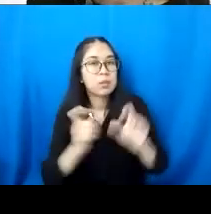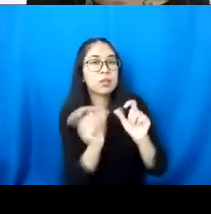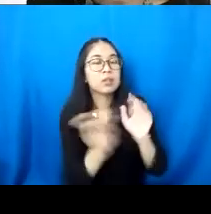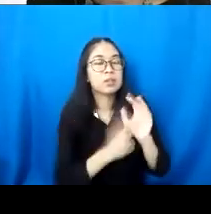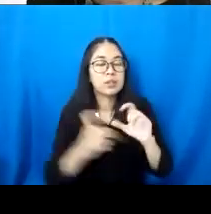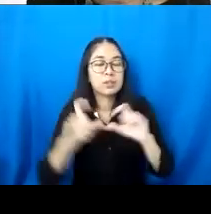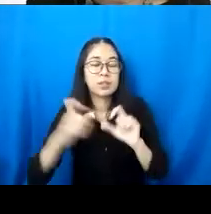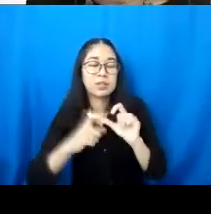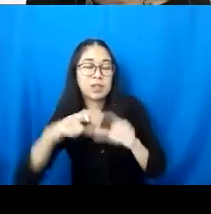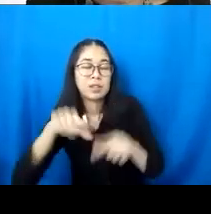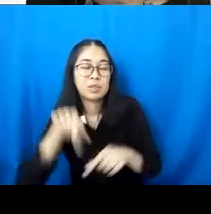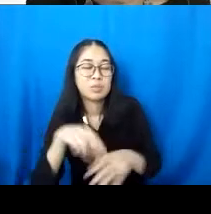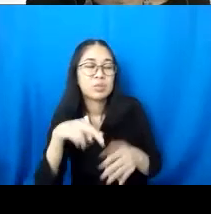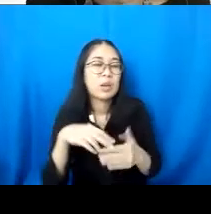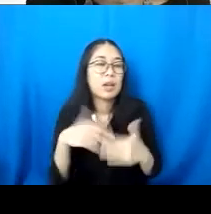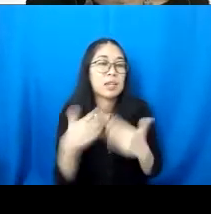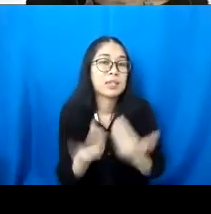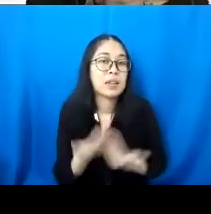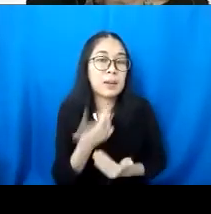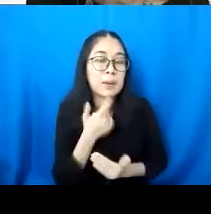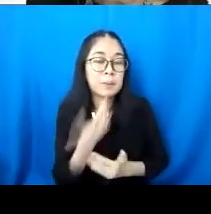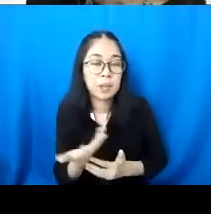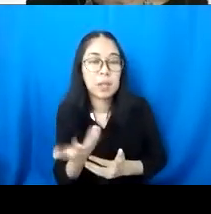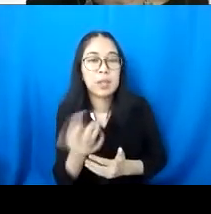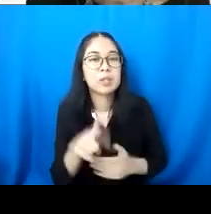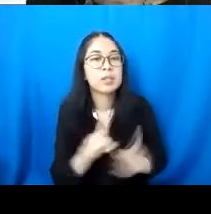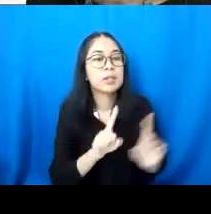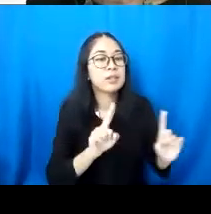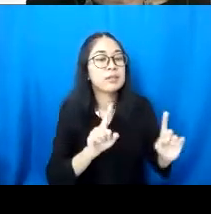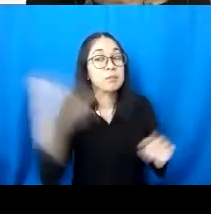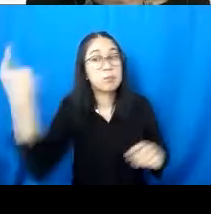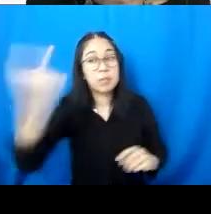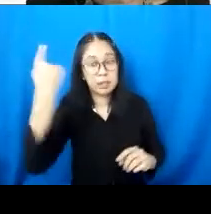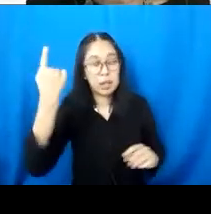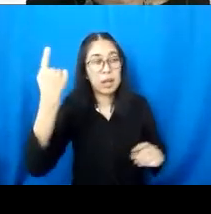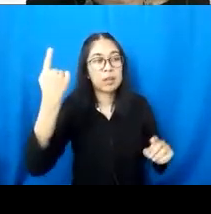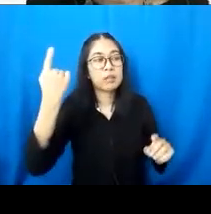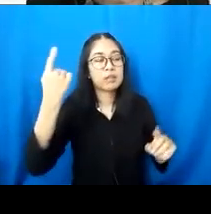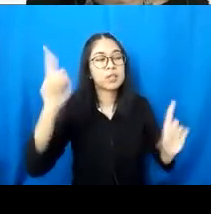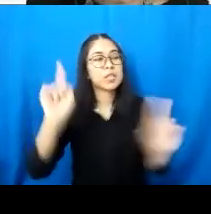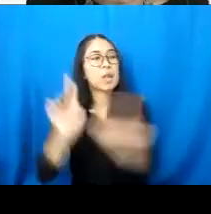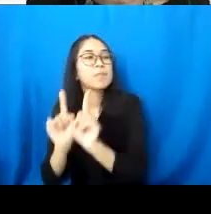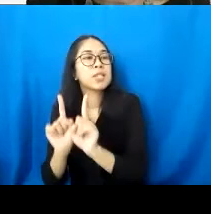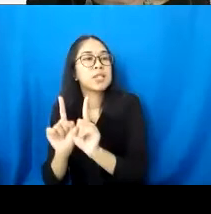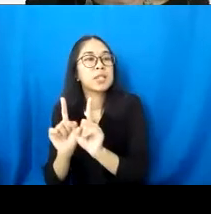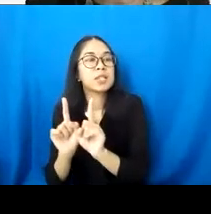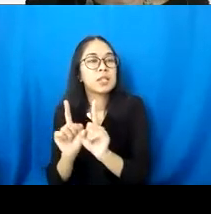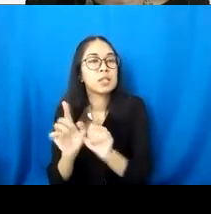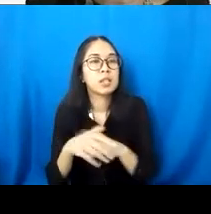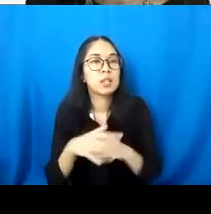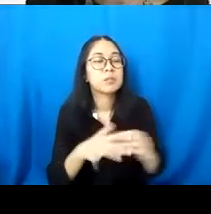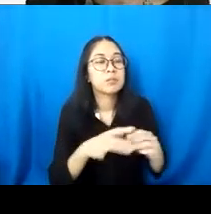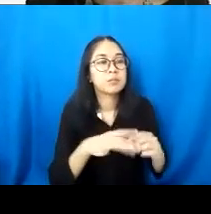adalah bagaimana kita mendampingi pemerintah agar program dan anggaran